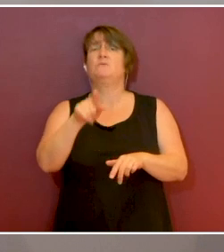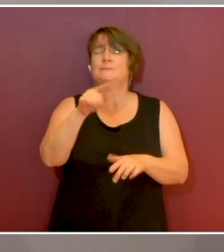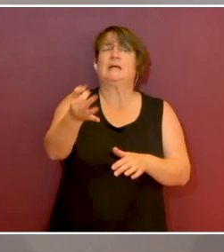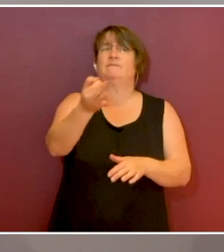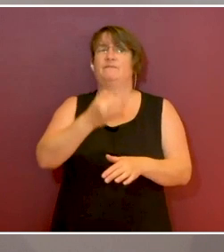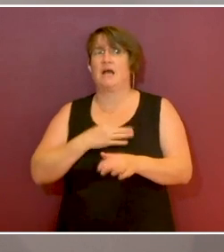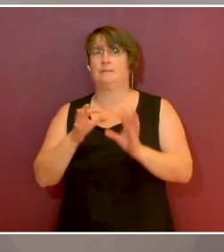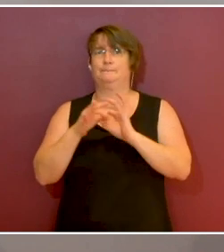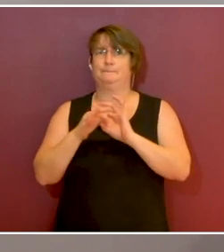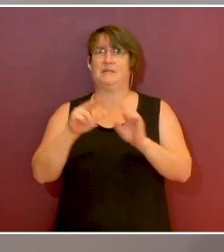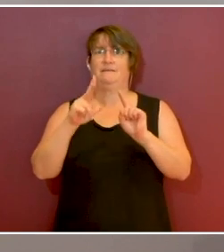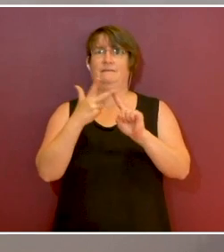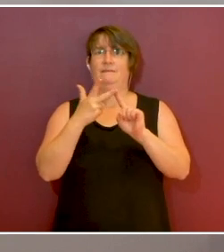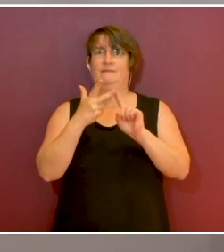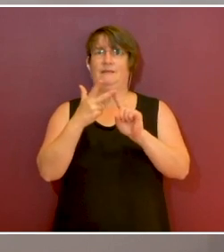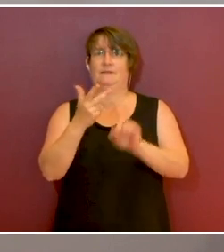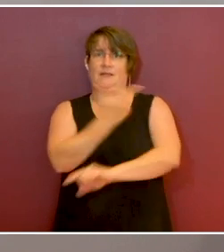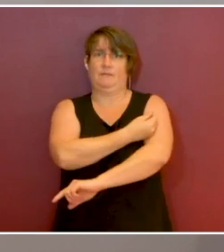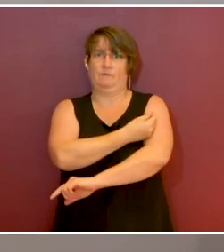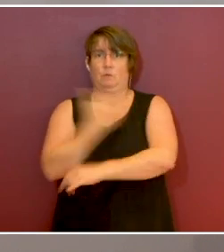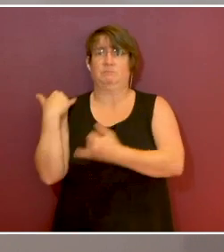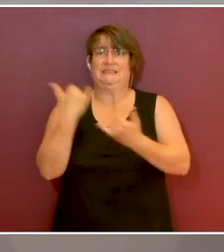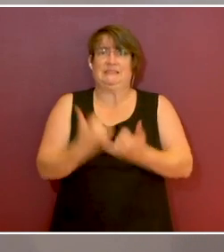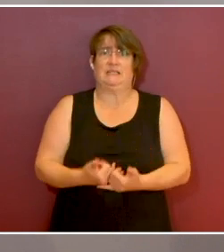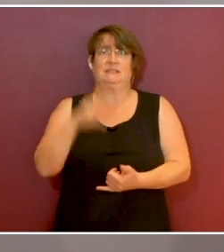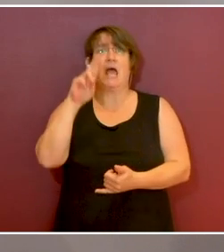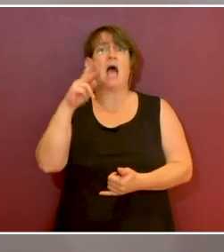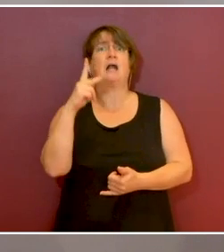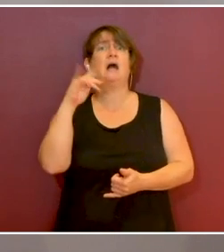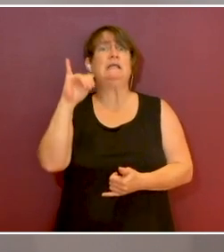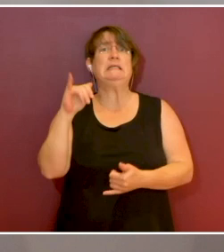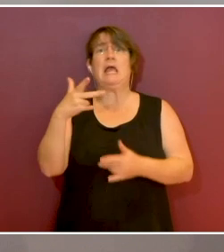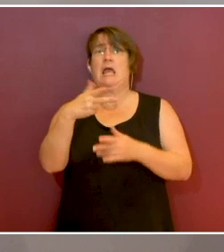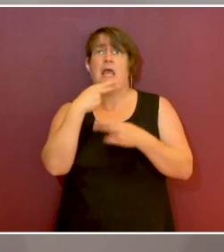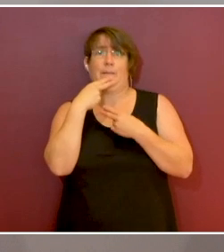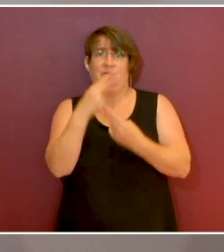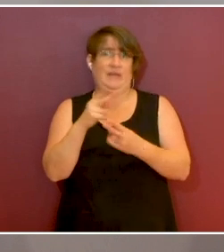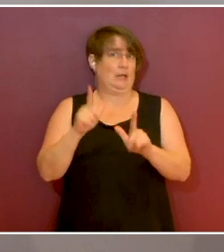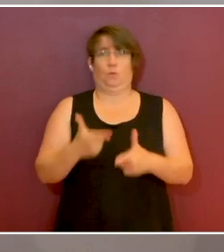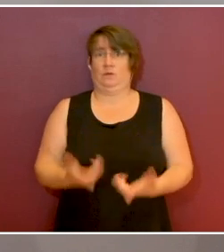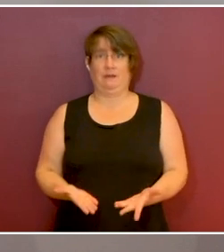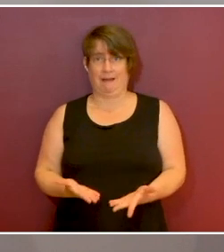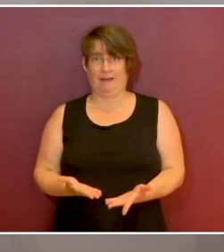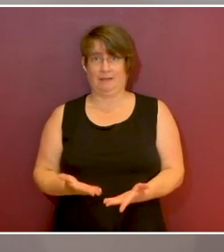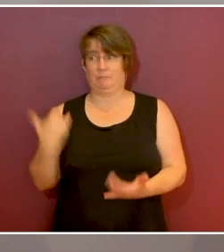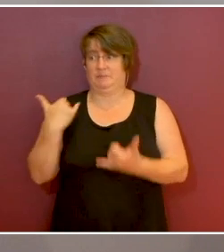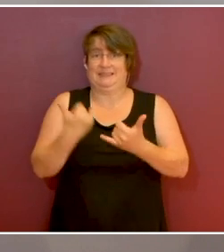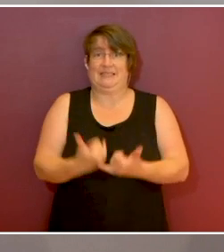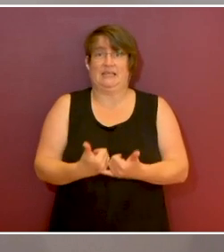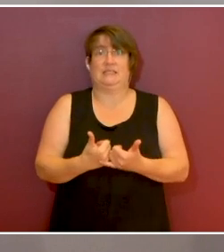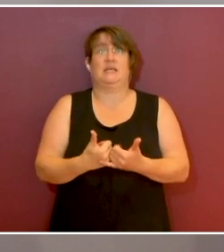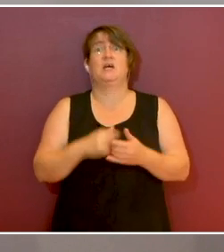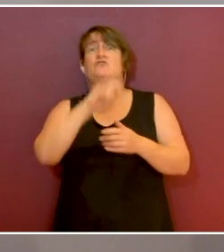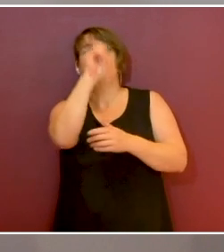ja bisher keinerlei Empfehlungen auch des RKI, weil die Studien einfach noch ausgewertet werden, was mögliches